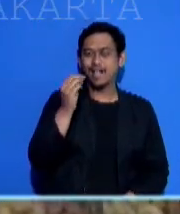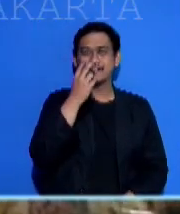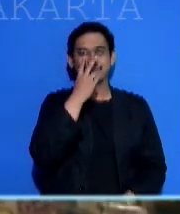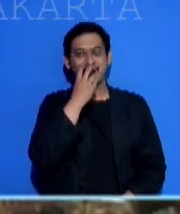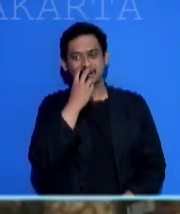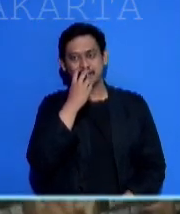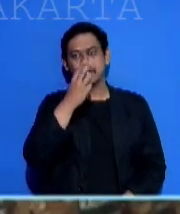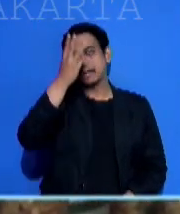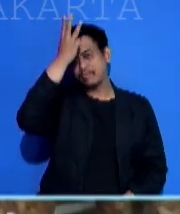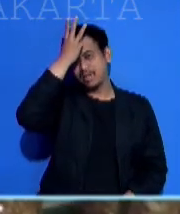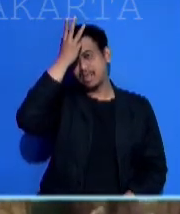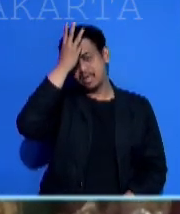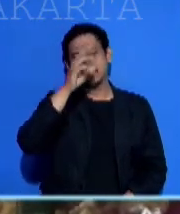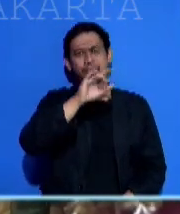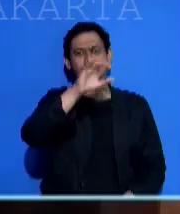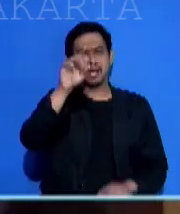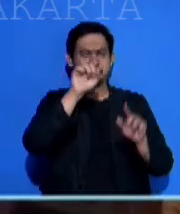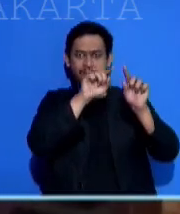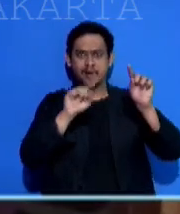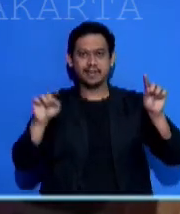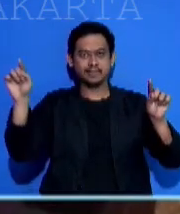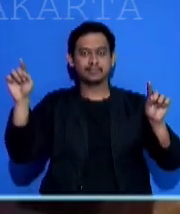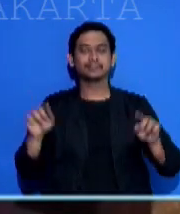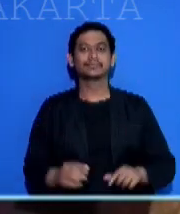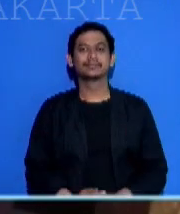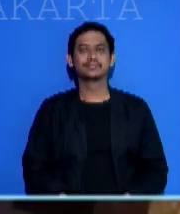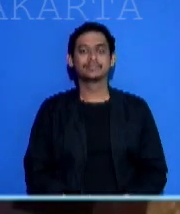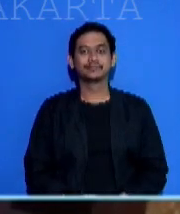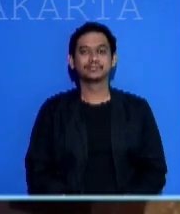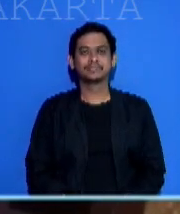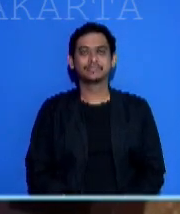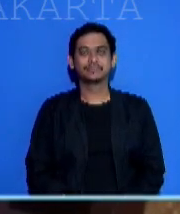enggo Kalimantan. Mekaten Setia Budi saking Gunung Kidul Asung Palapuran.